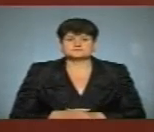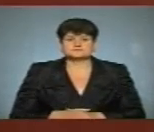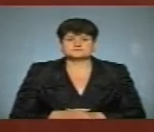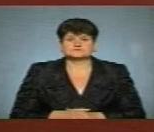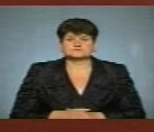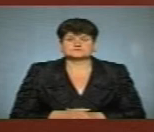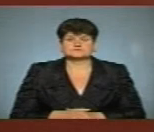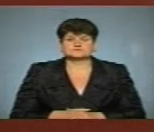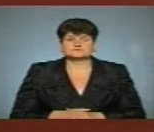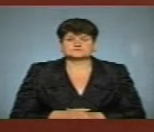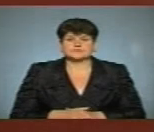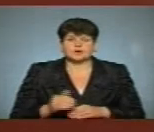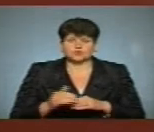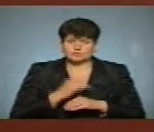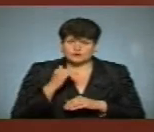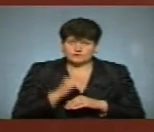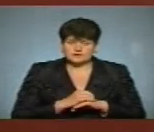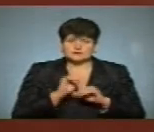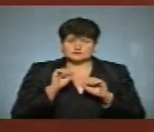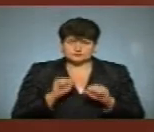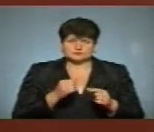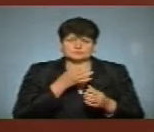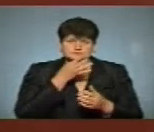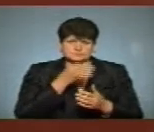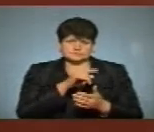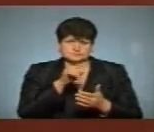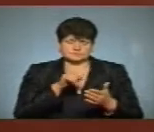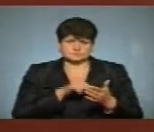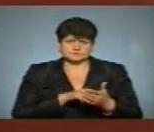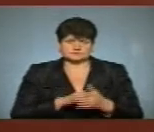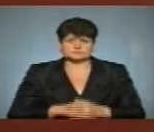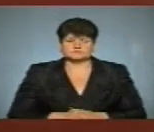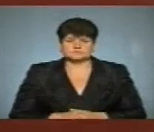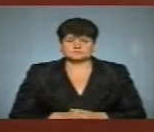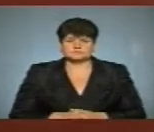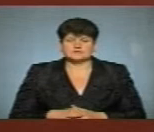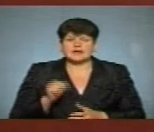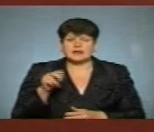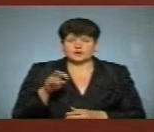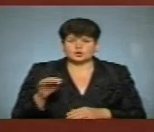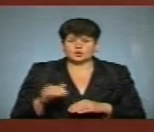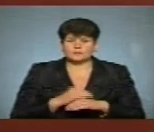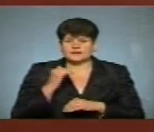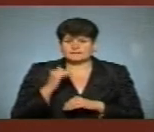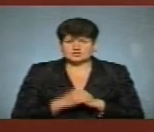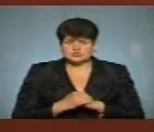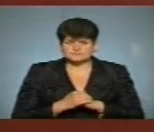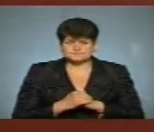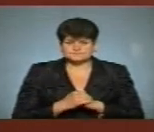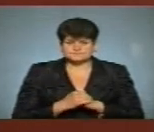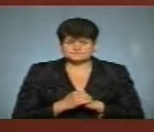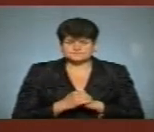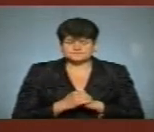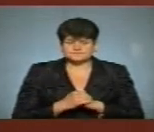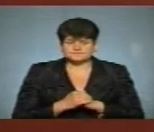Доброго вечора. Можете поставити запитання або ж висловити свою думку. Алло, добрий вечір.